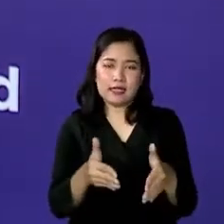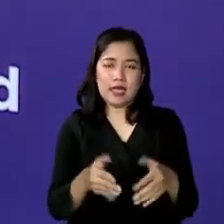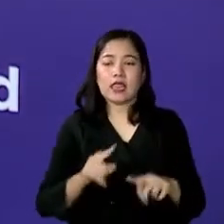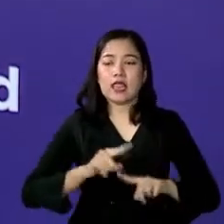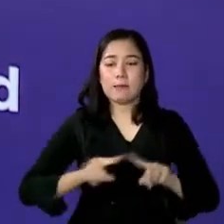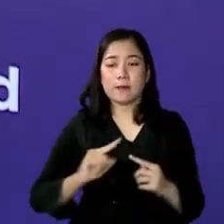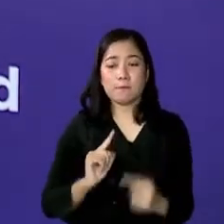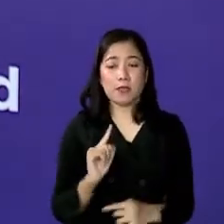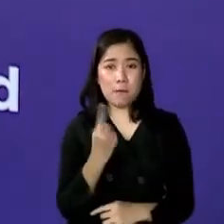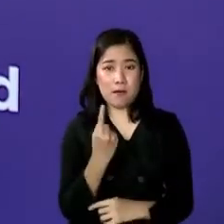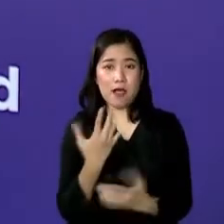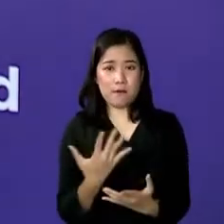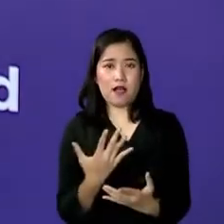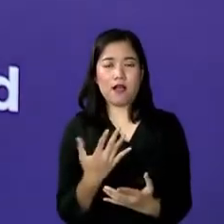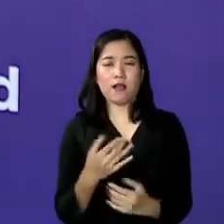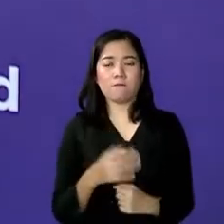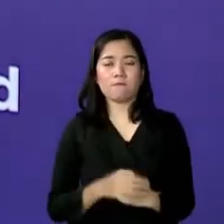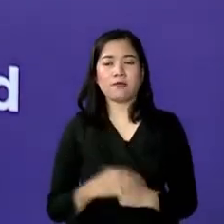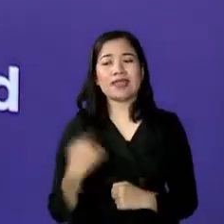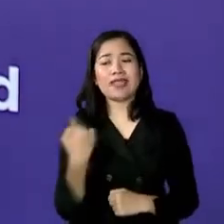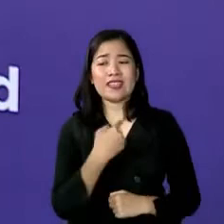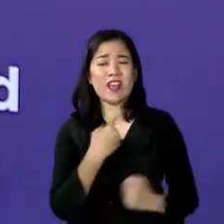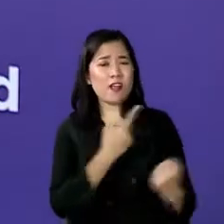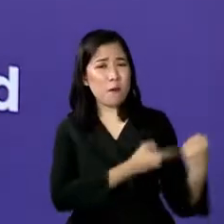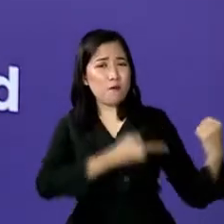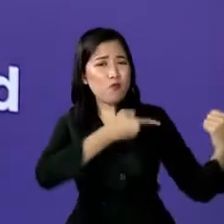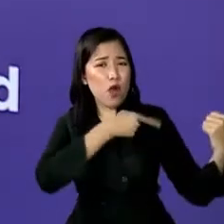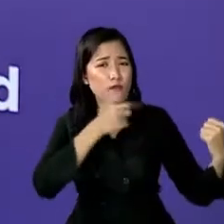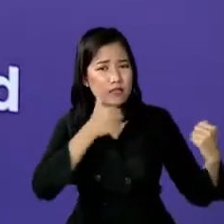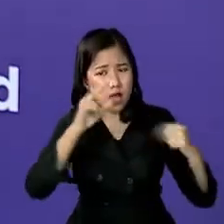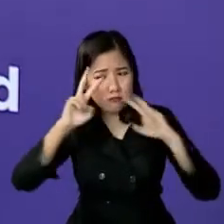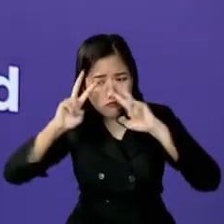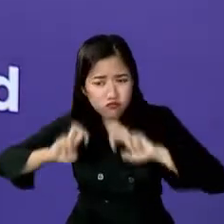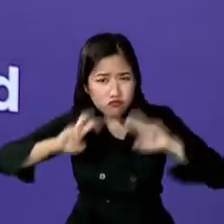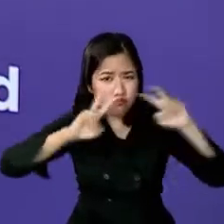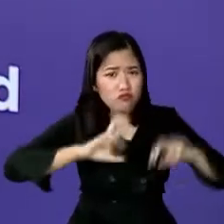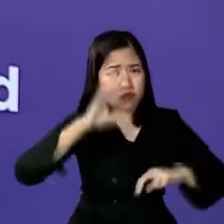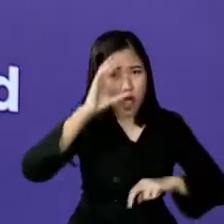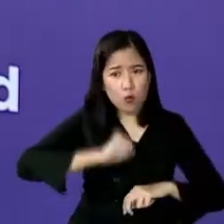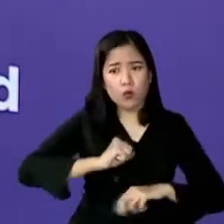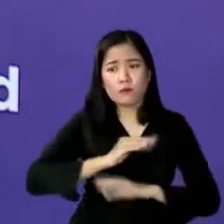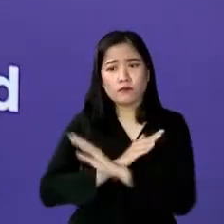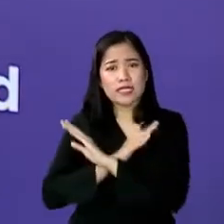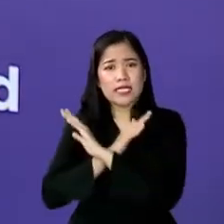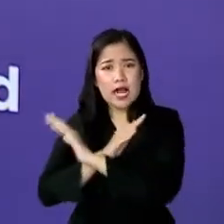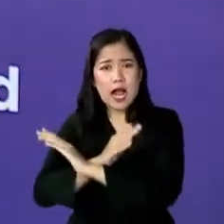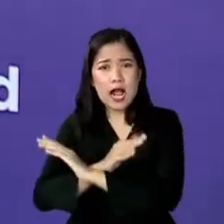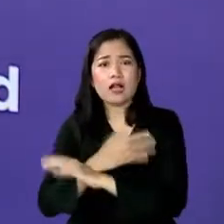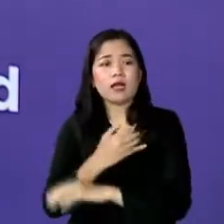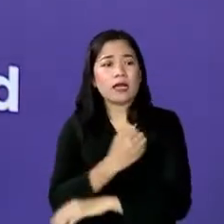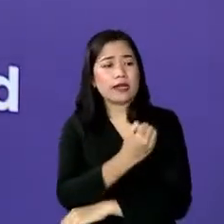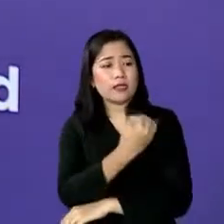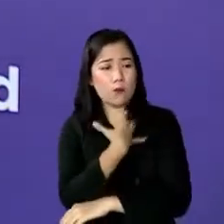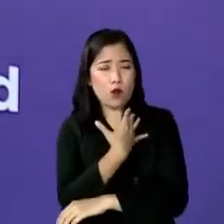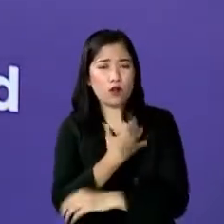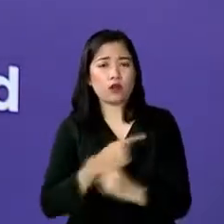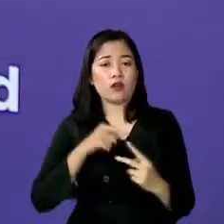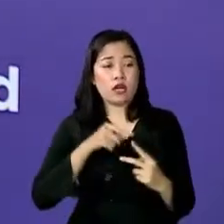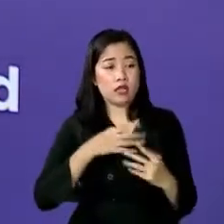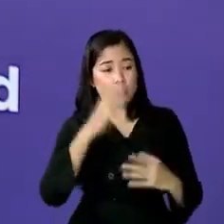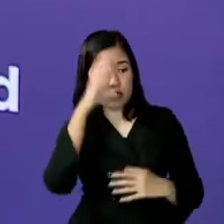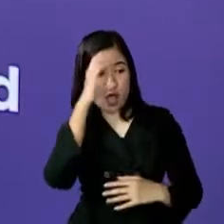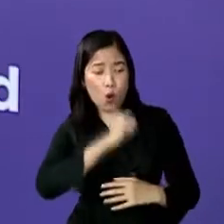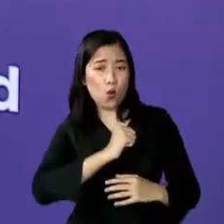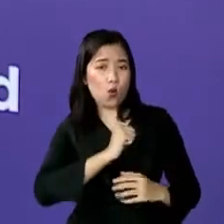bagaimana capacity kemampuan kita untuk mendeteksi Bagaimana mencegah dan bagaimana berespon Jadi kalau sudah dapat kasus